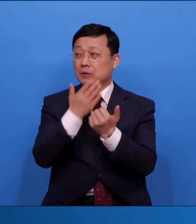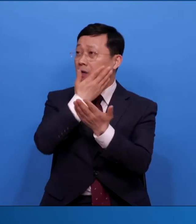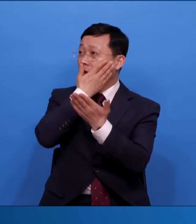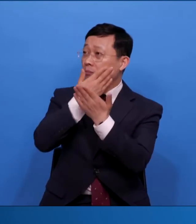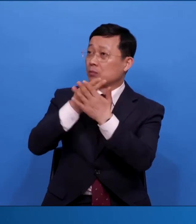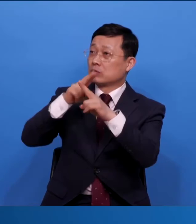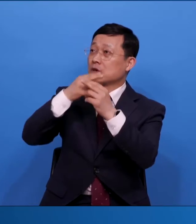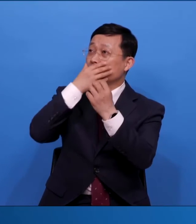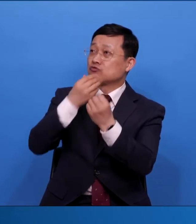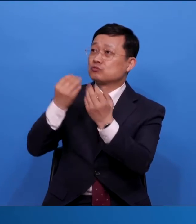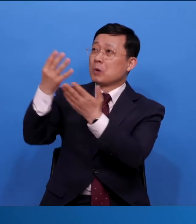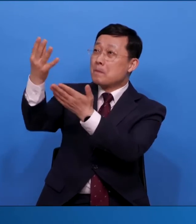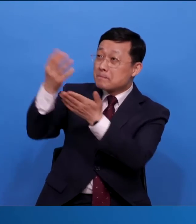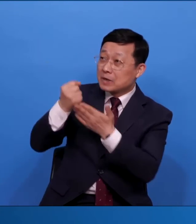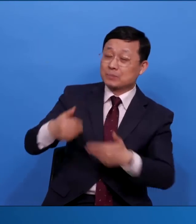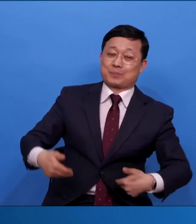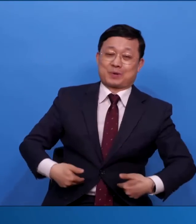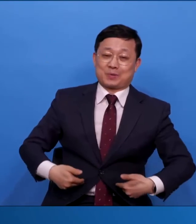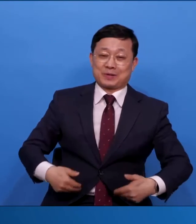필요한 겁니다.